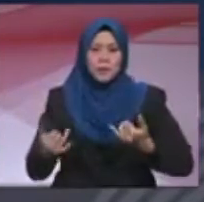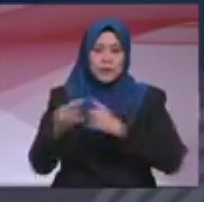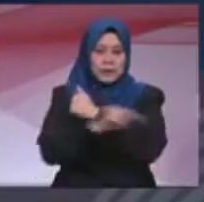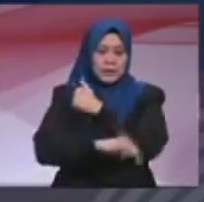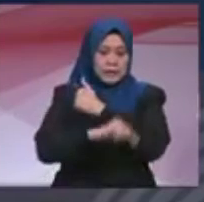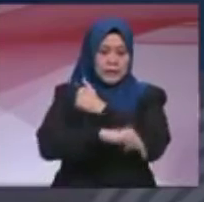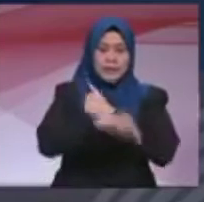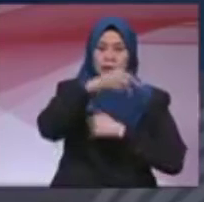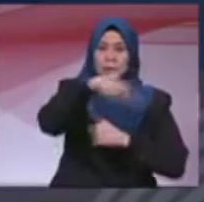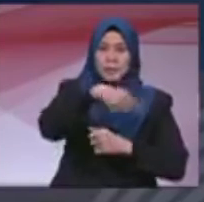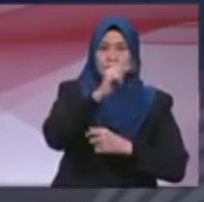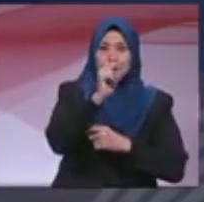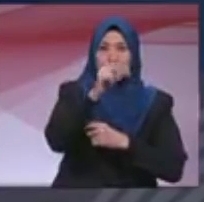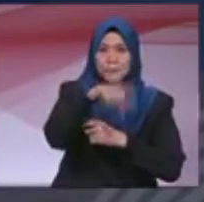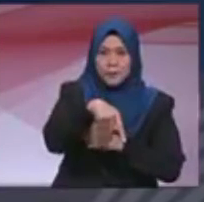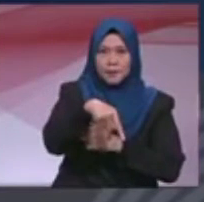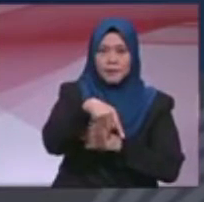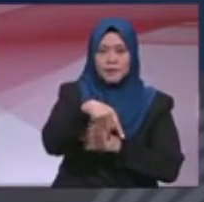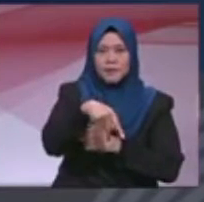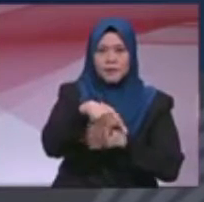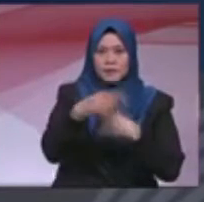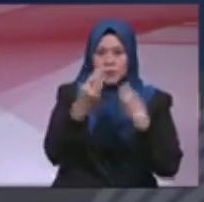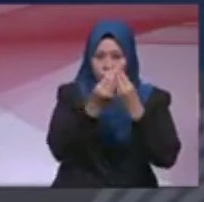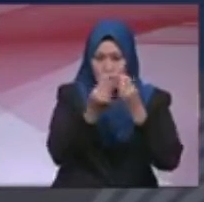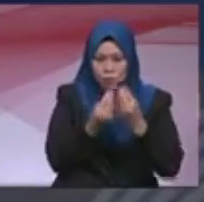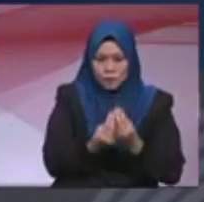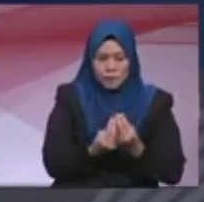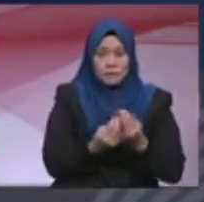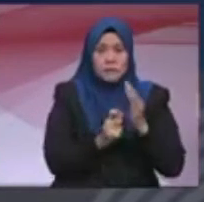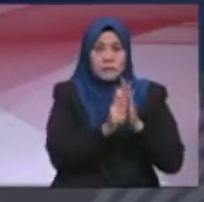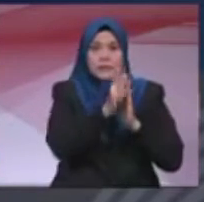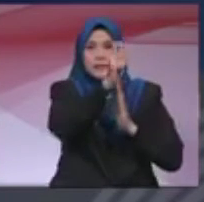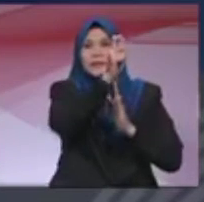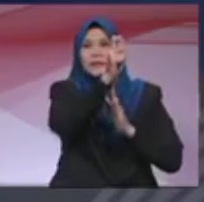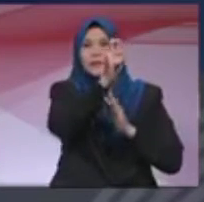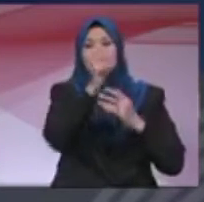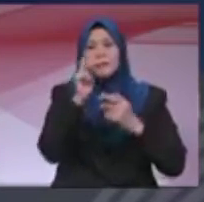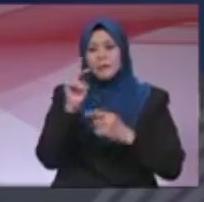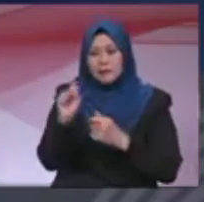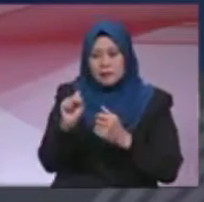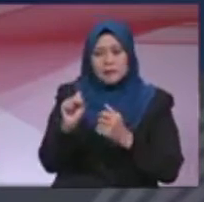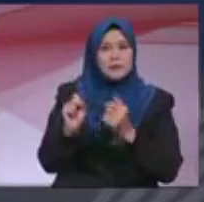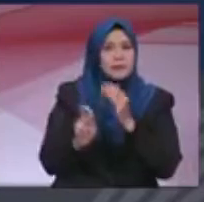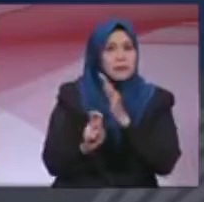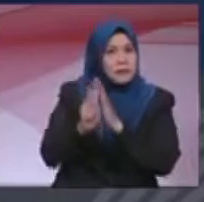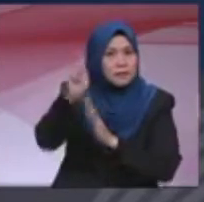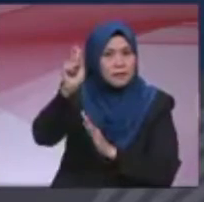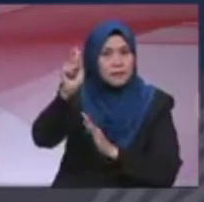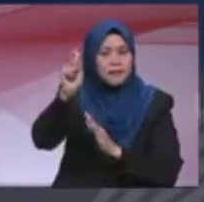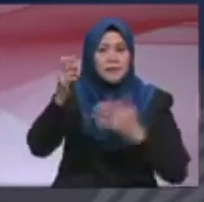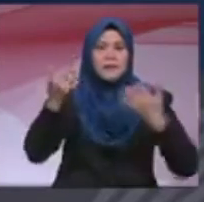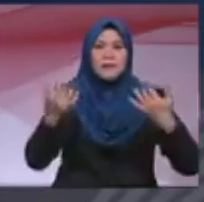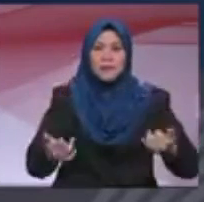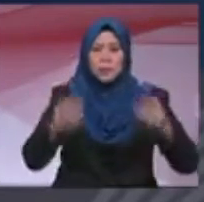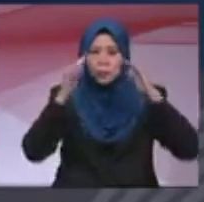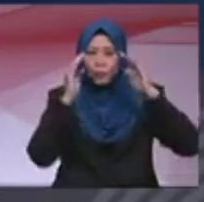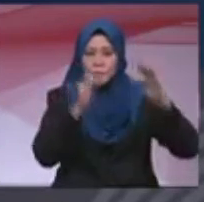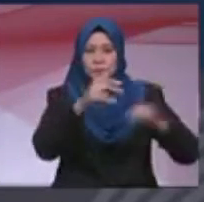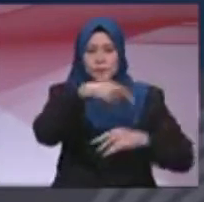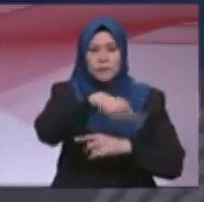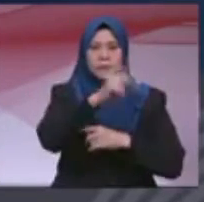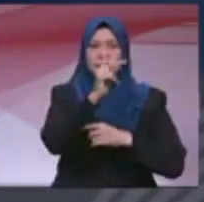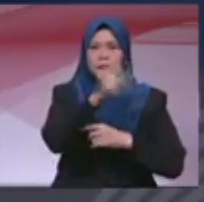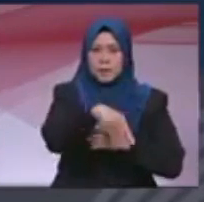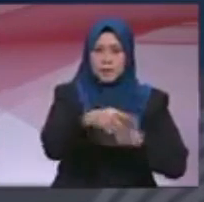negeri PKP khususnya, di mana kadar jangkitannya agak tinggi, jumlah kesnya pun agak tinggi, maka tumpuan untuk negeri PKP